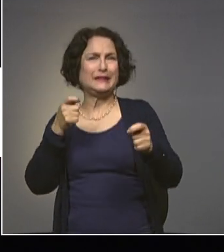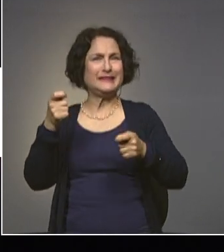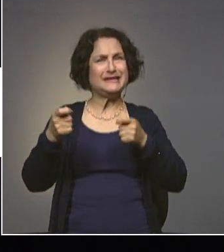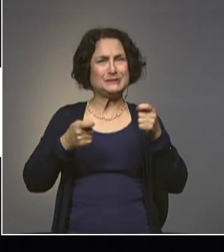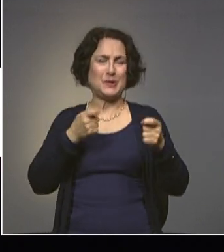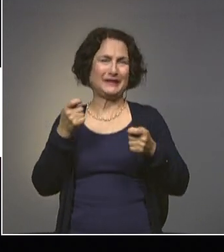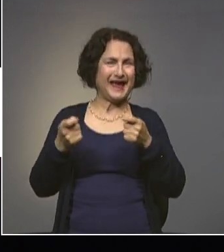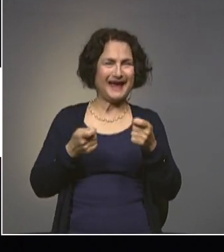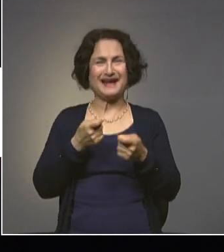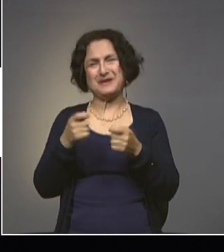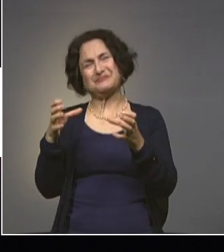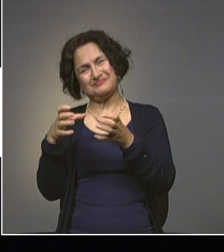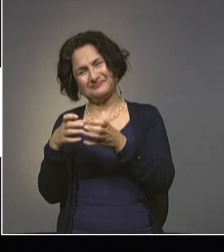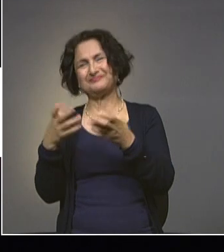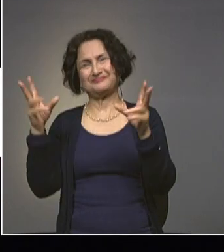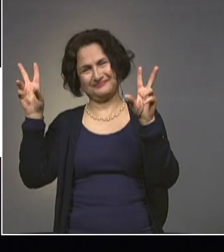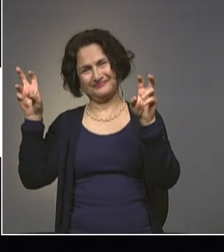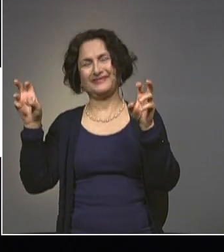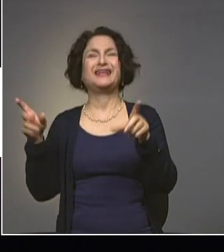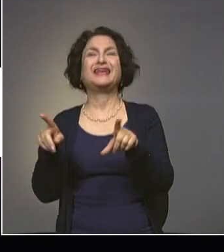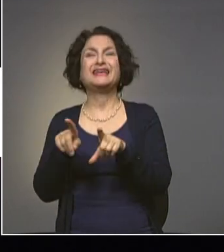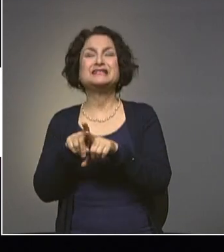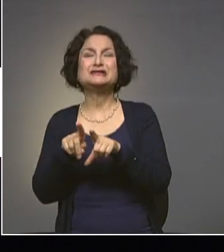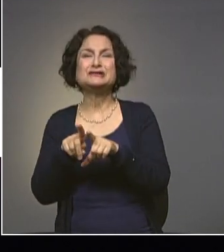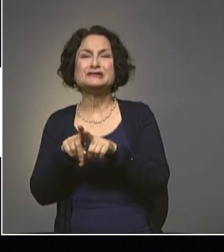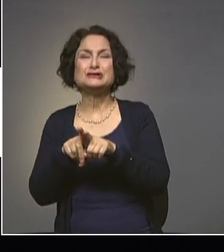силно казвам, танци, разбира се. Показваха